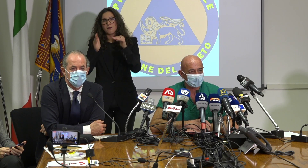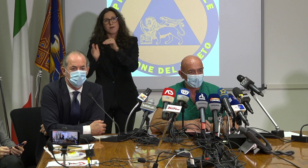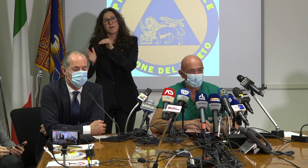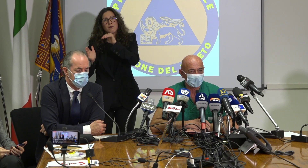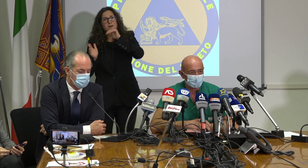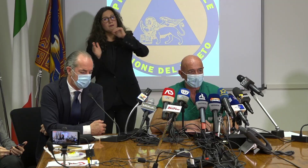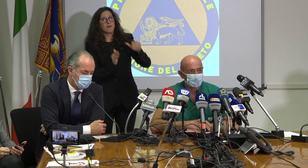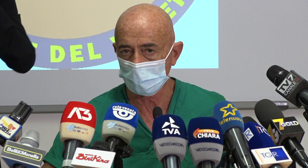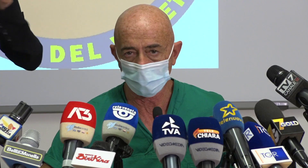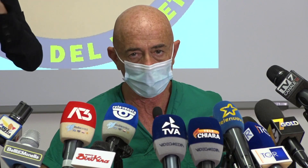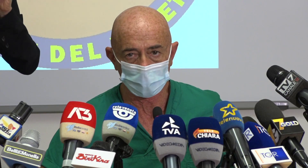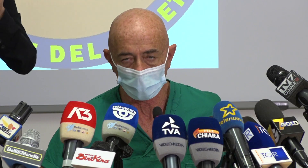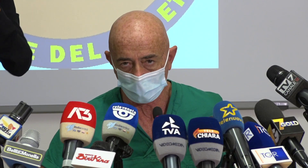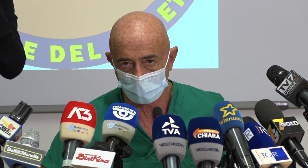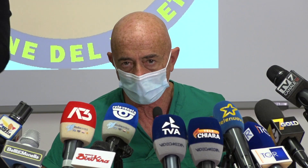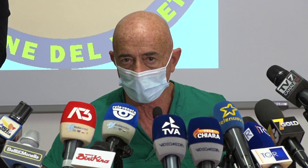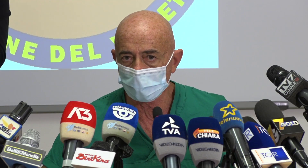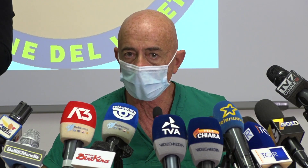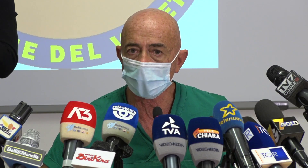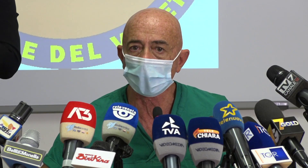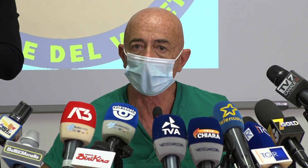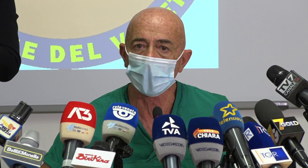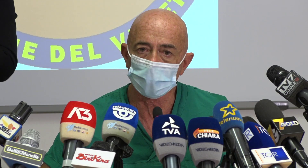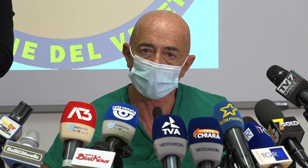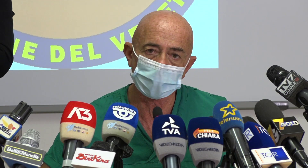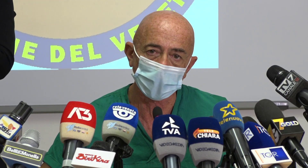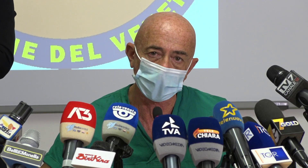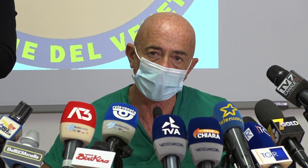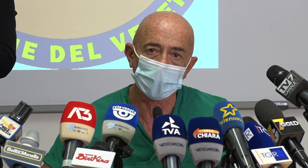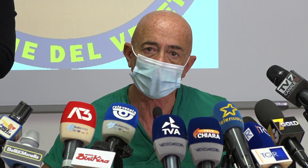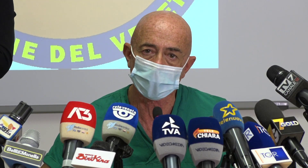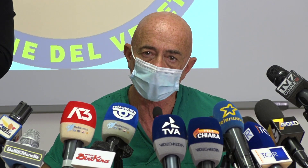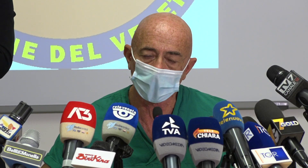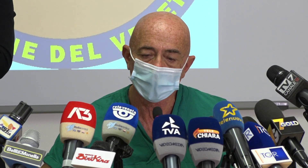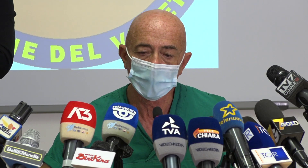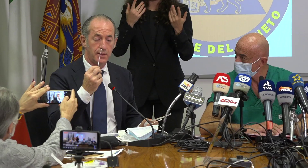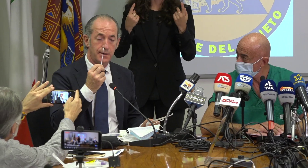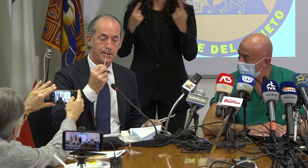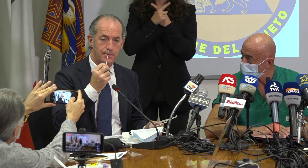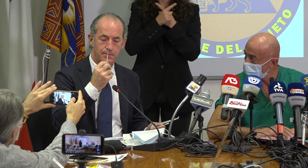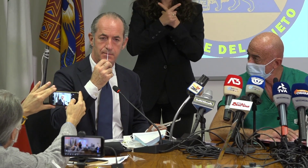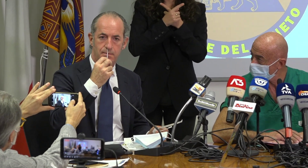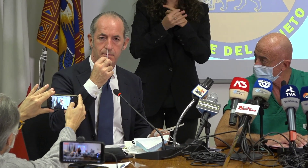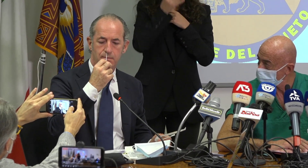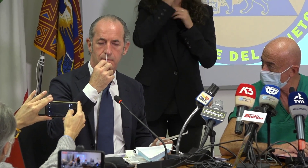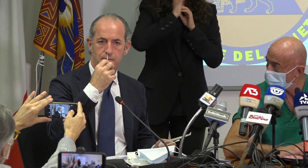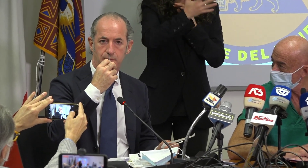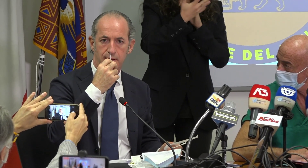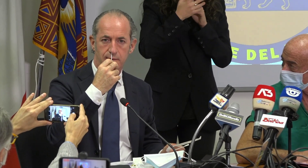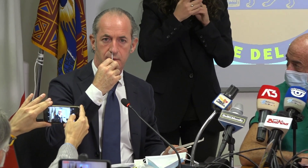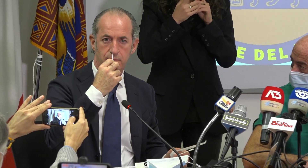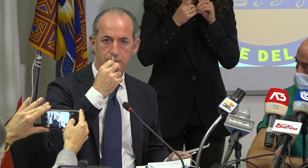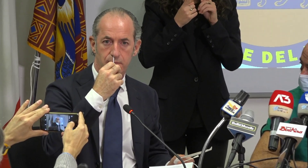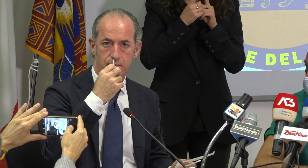proprio nella sanità pubblica avete in programma altre sperimentazioni prima magari dell'autorizzazione dell'istituto per le sanità poi si sta lavorando